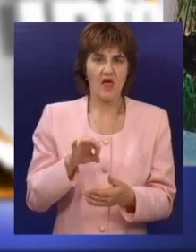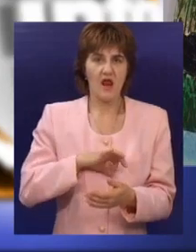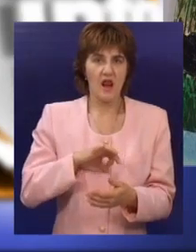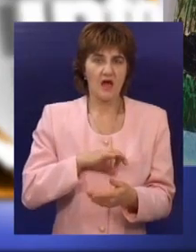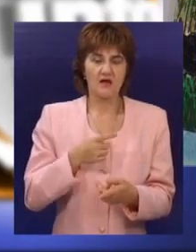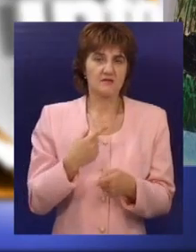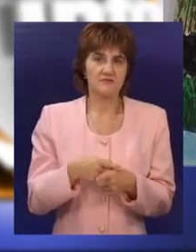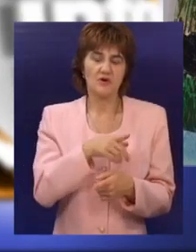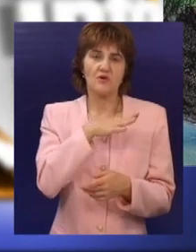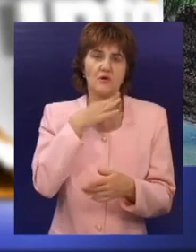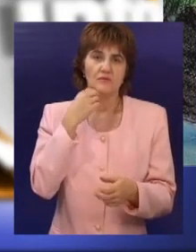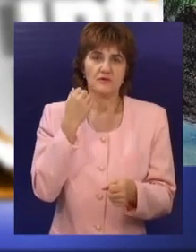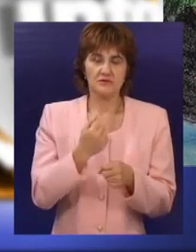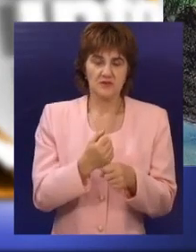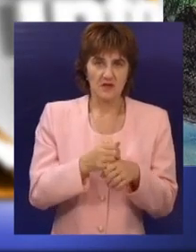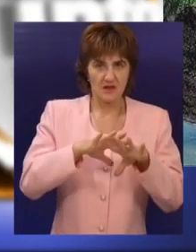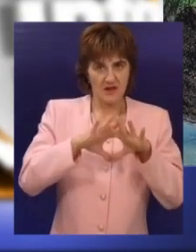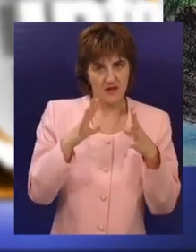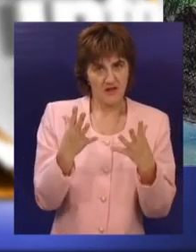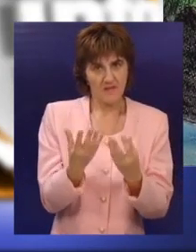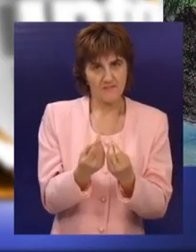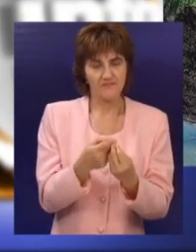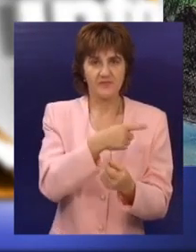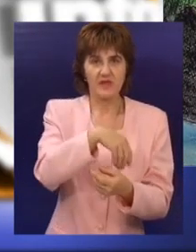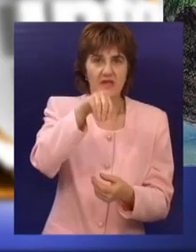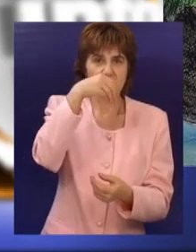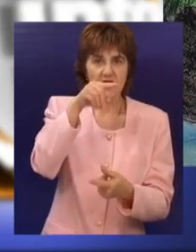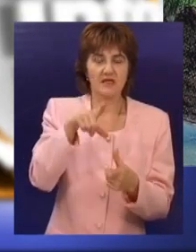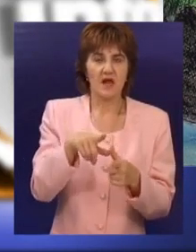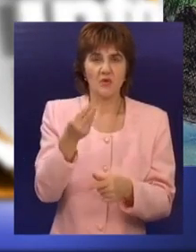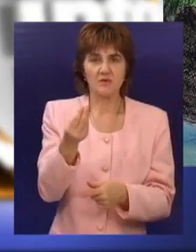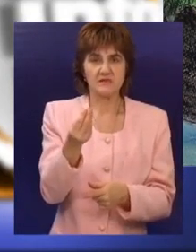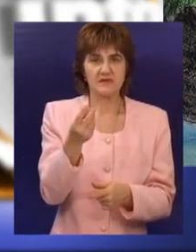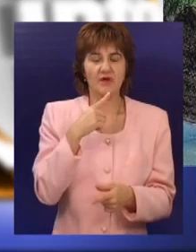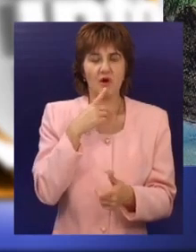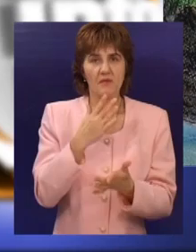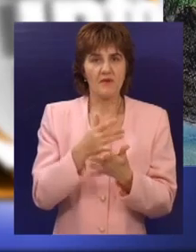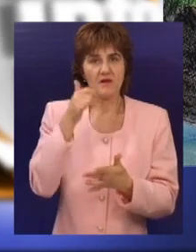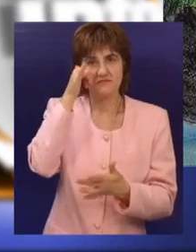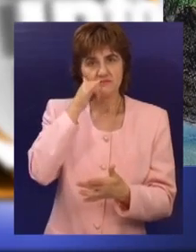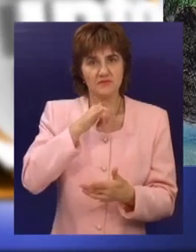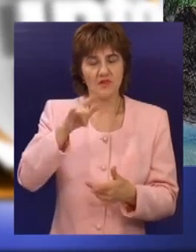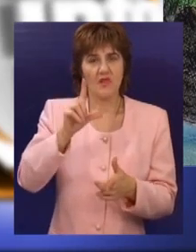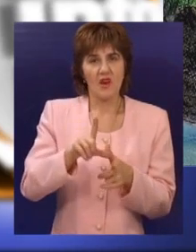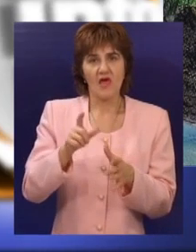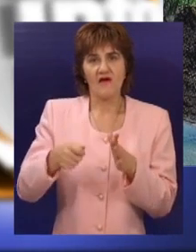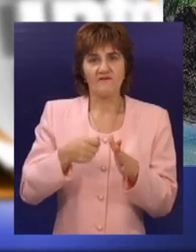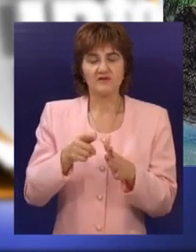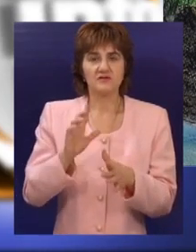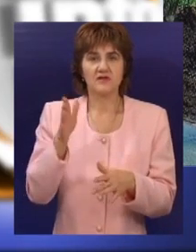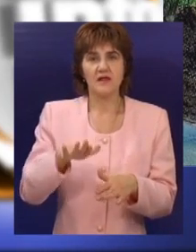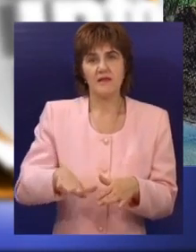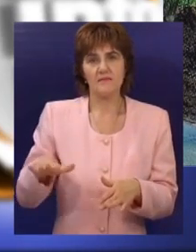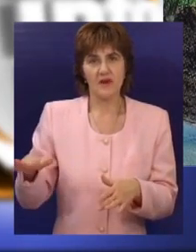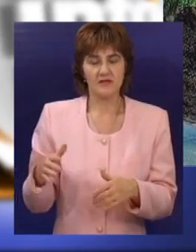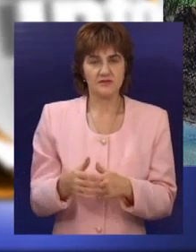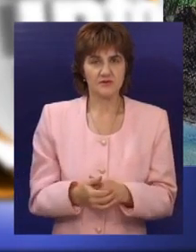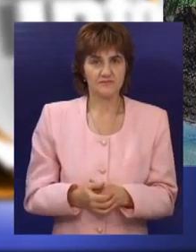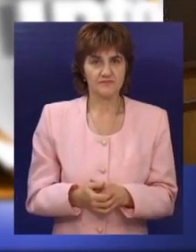nagrada za ceo njen trud i treba napomenuti da je jedina iz Srbije koja je učestvovala na ovom prestižnom festivalu za